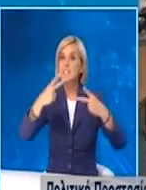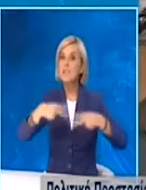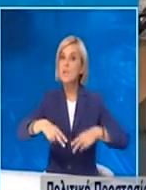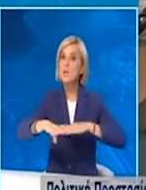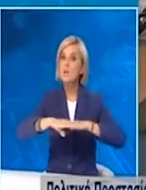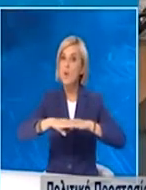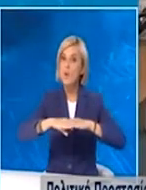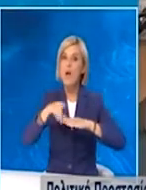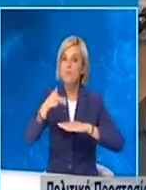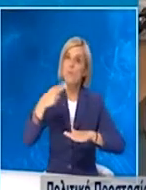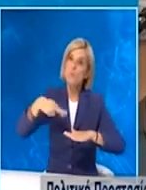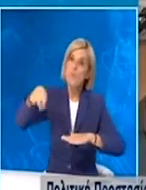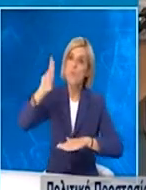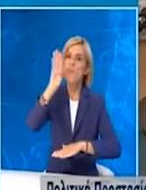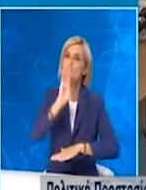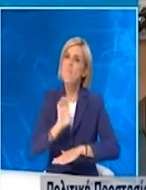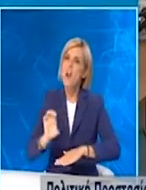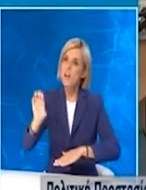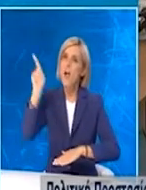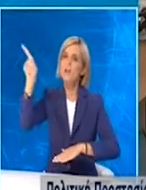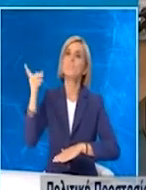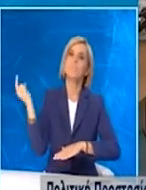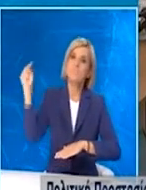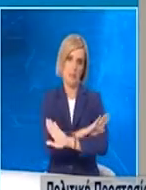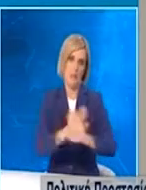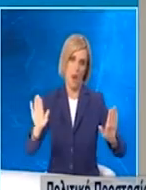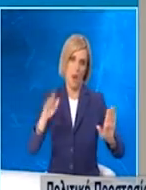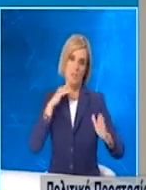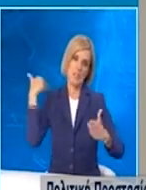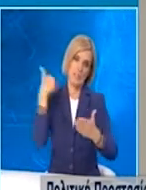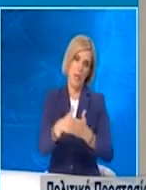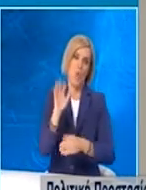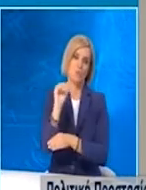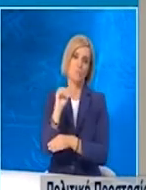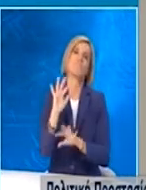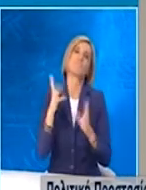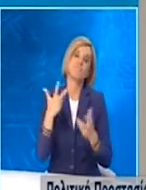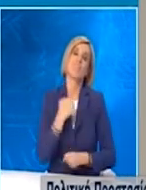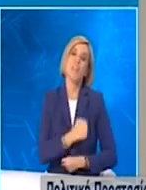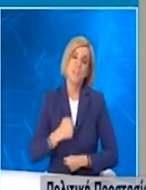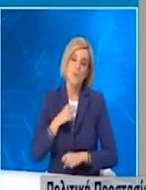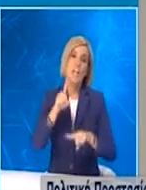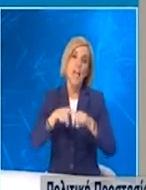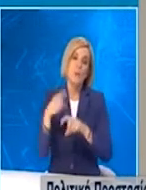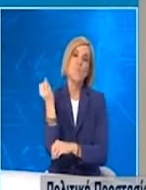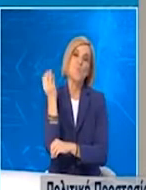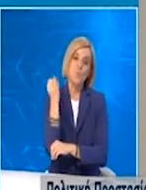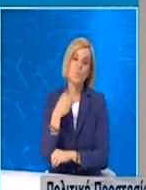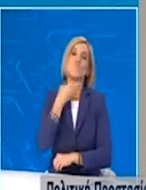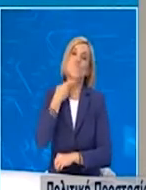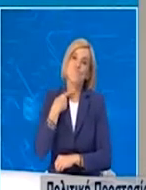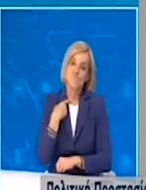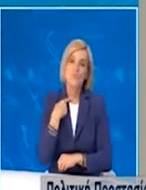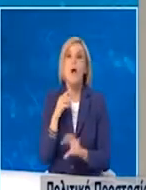μαζικές συγκεντρώσεις οπαδών και εικόνες που δεν θέλουμε να βλέπουμε. Ξέρω ότι φαντάζει περίεργο, ειδικά σήμερα, να επιμένουμε στην